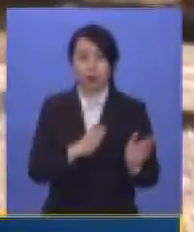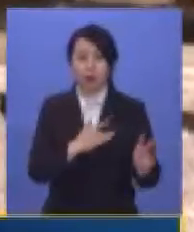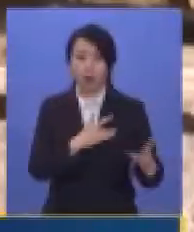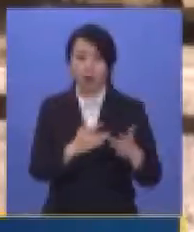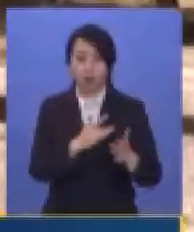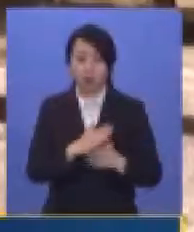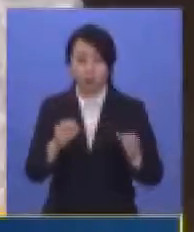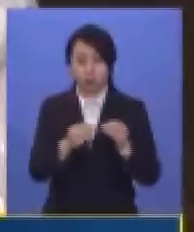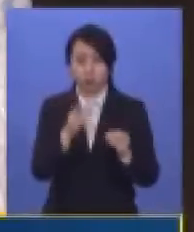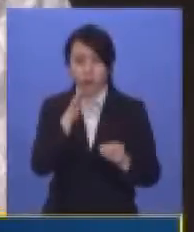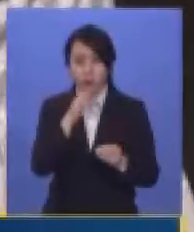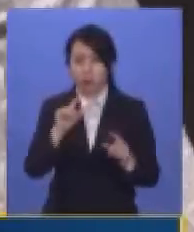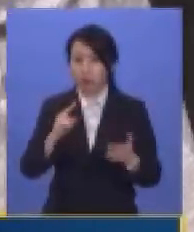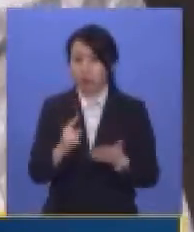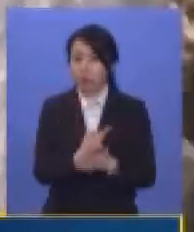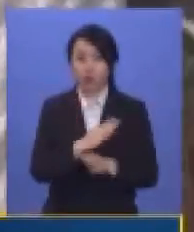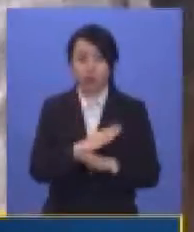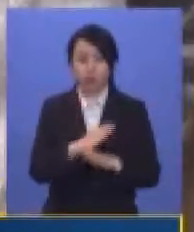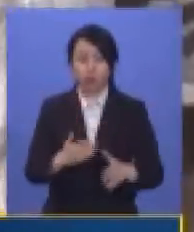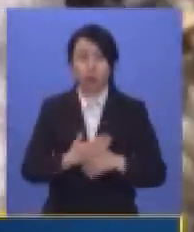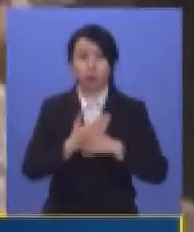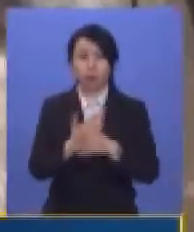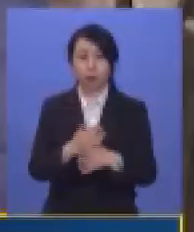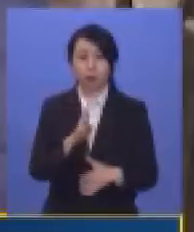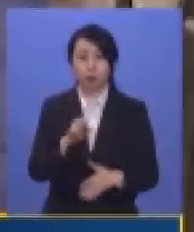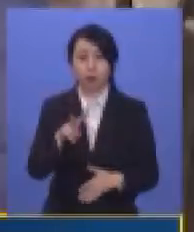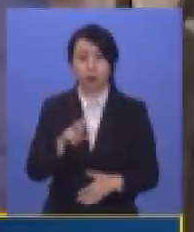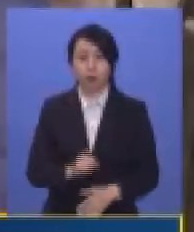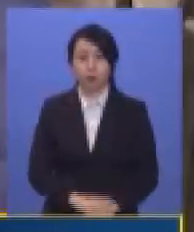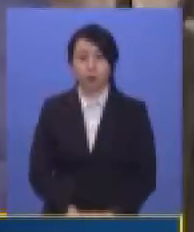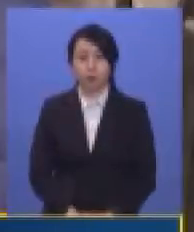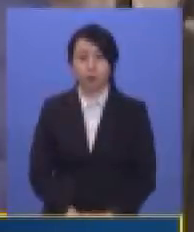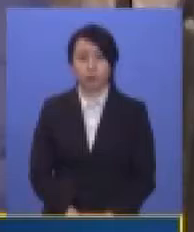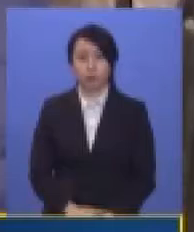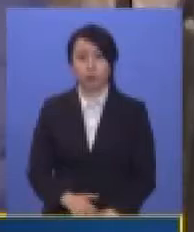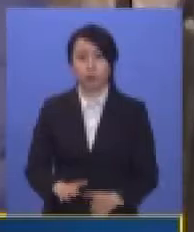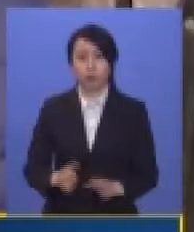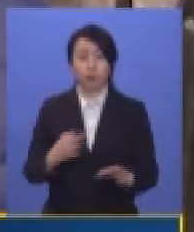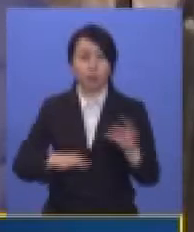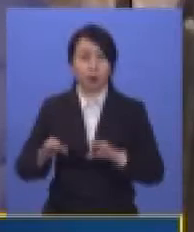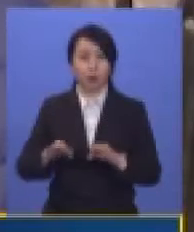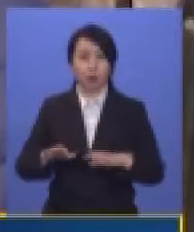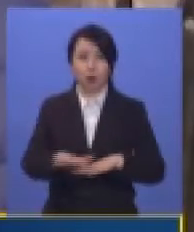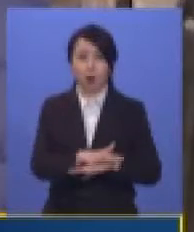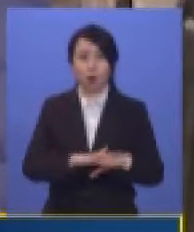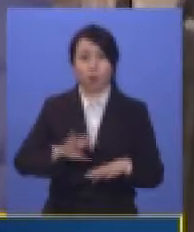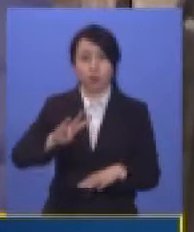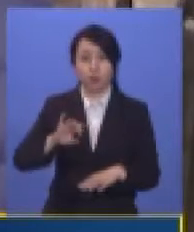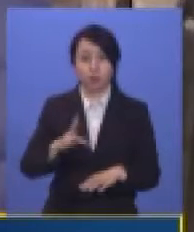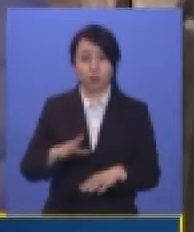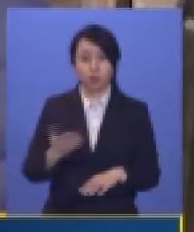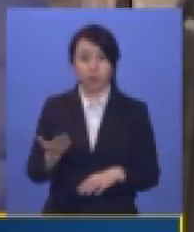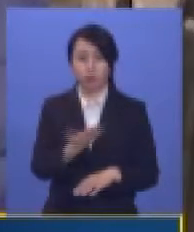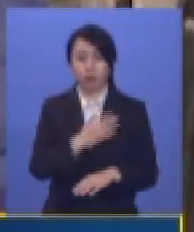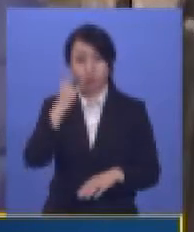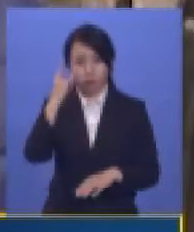уже более 10 лет. И это не первая инициатива в поддержку «Белого Бима». У нас проект это общенациональный «Бергемос Аяла». У нас будут пока